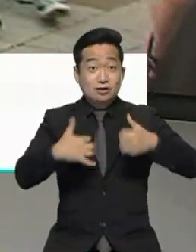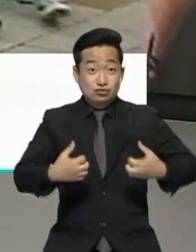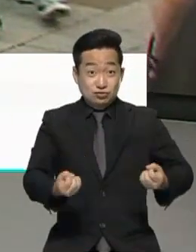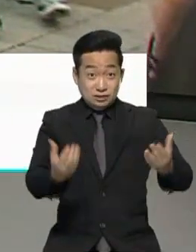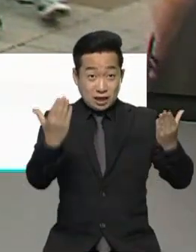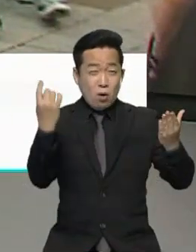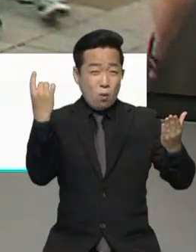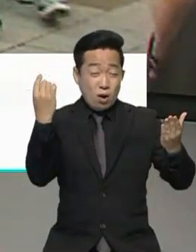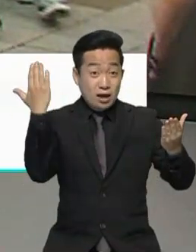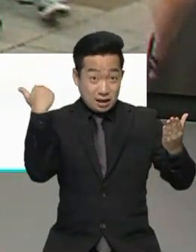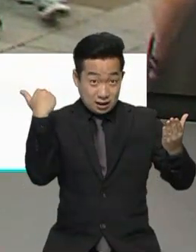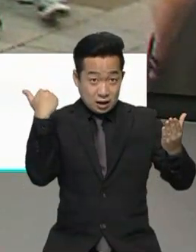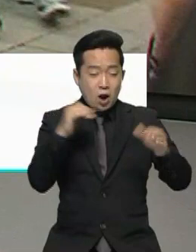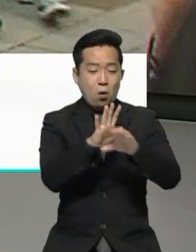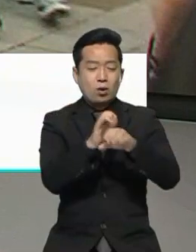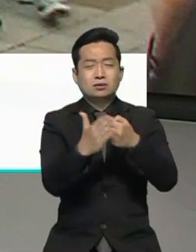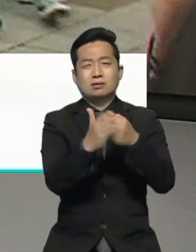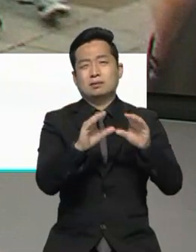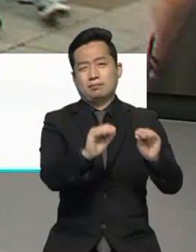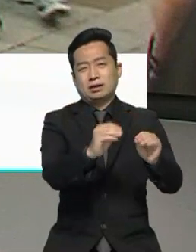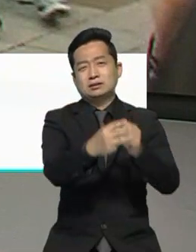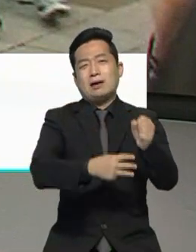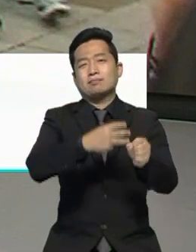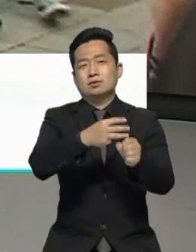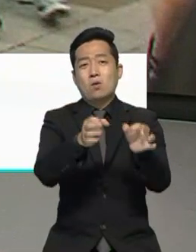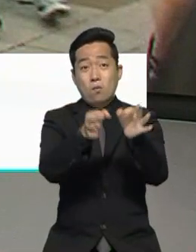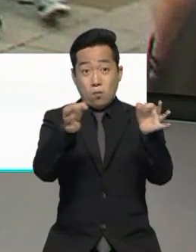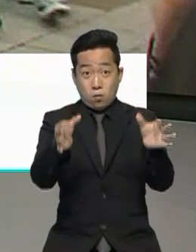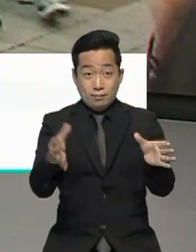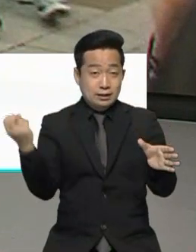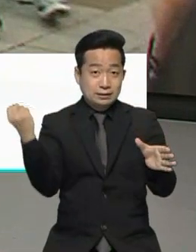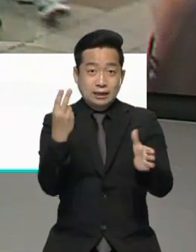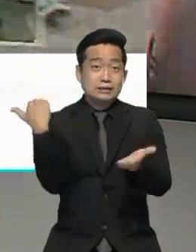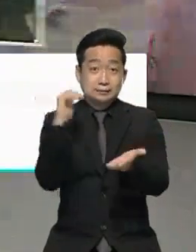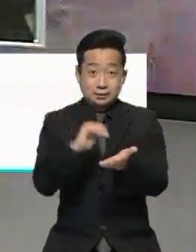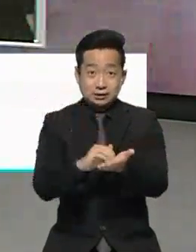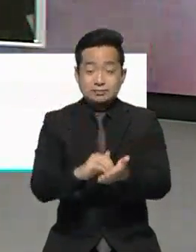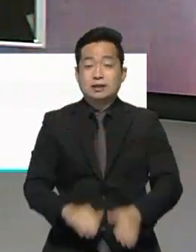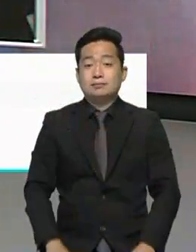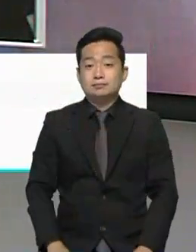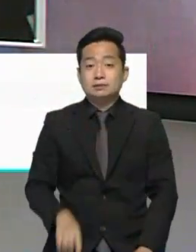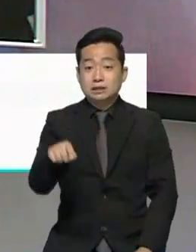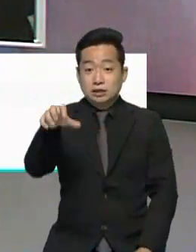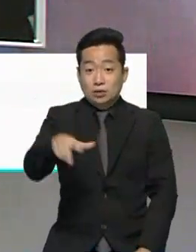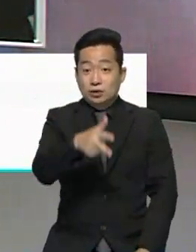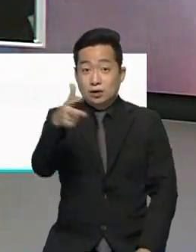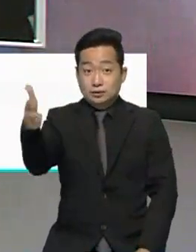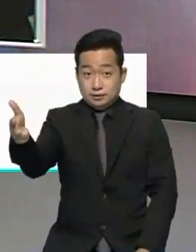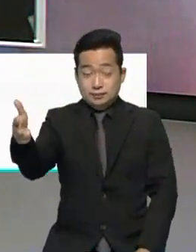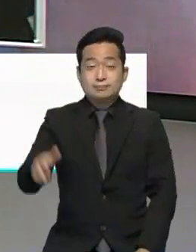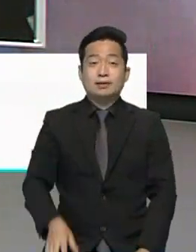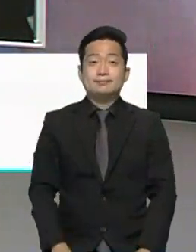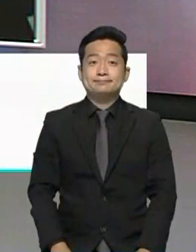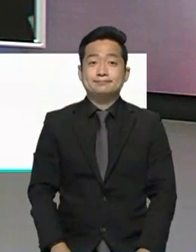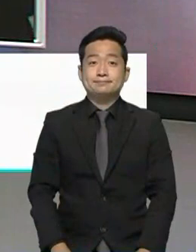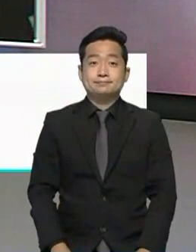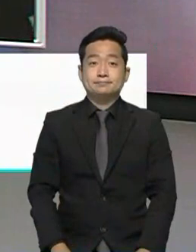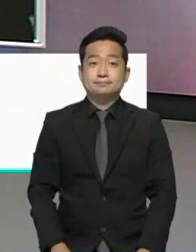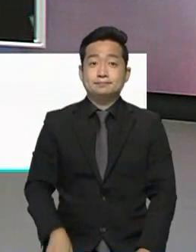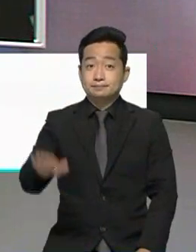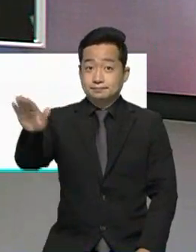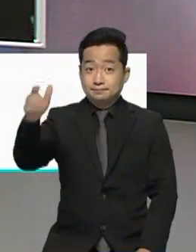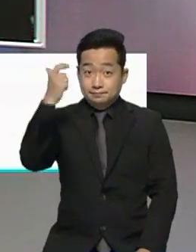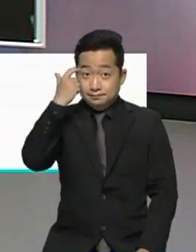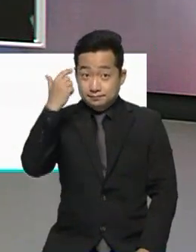축제로 코로나 때문에 중단됐다가 3년 만에 다시 열리게 됐습니다. 그 현장을 연결해 보겠습니다.